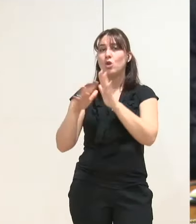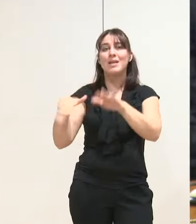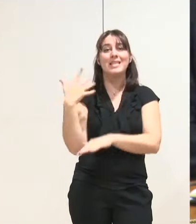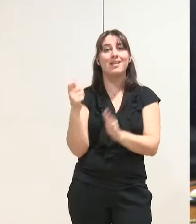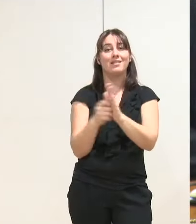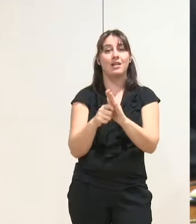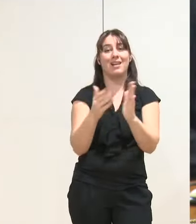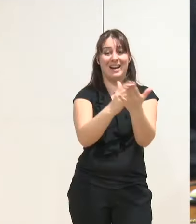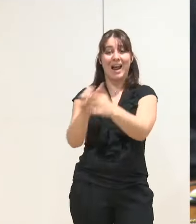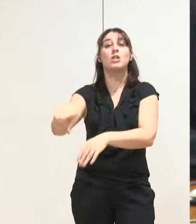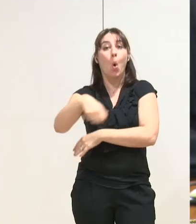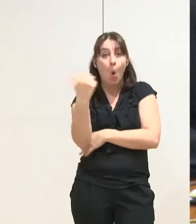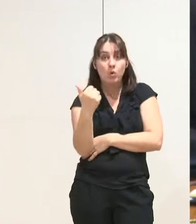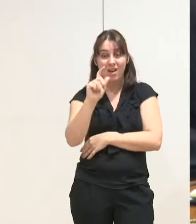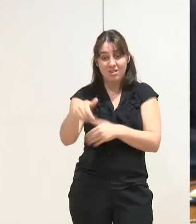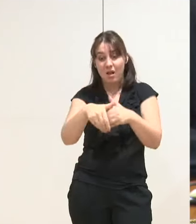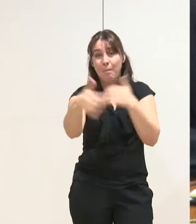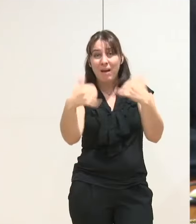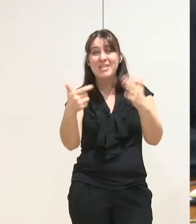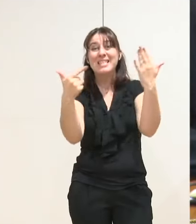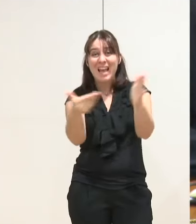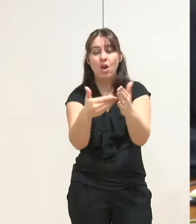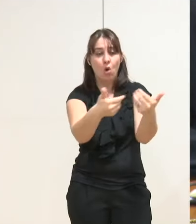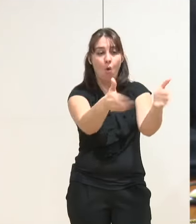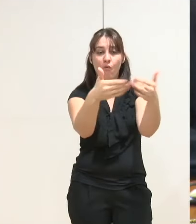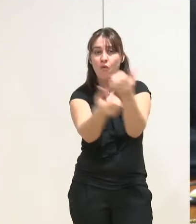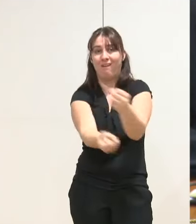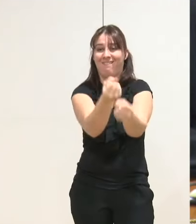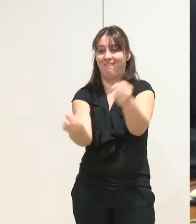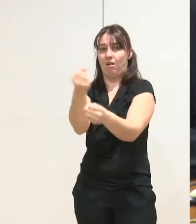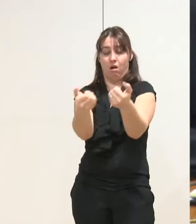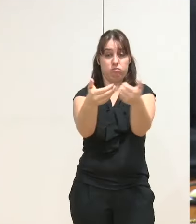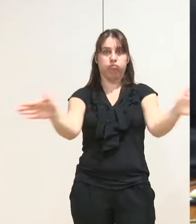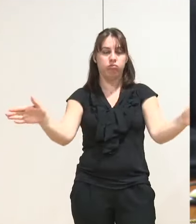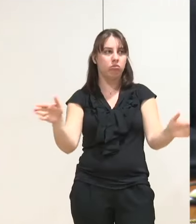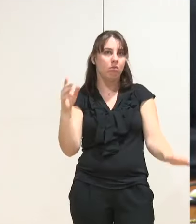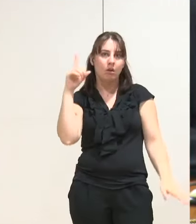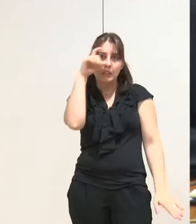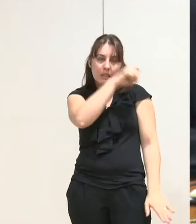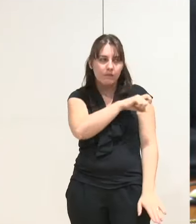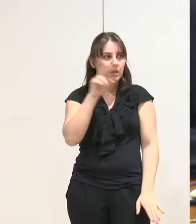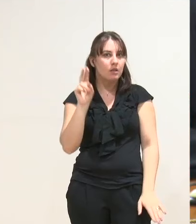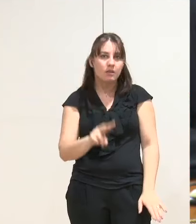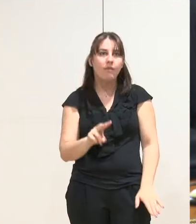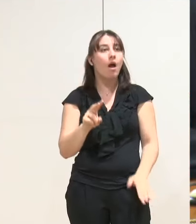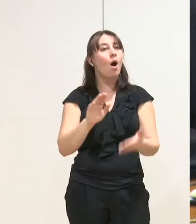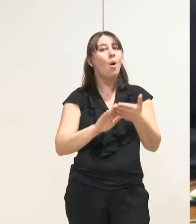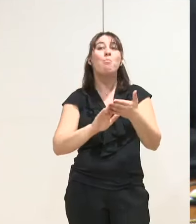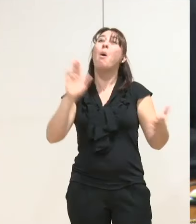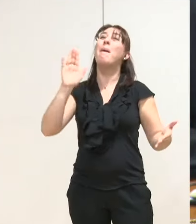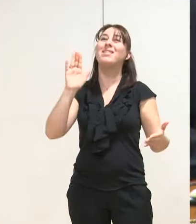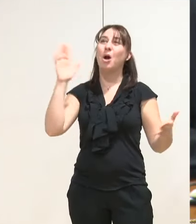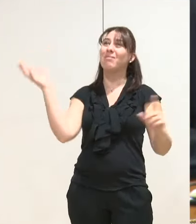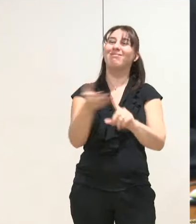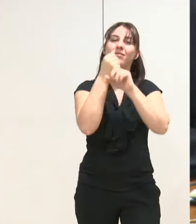7 ouvertures de classe donc effectivement c'est difficile de pouvoir atteindre votre promesse qui était de